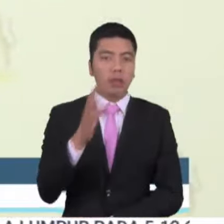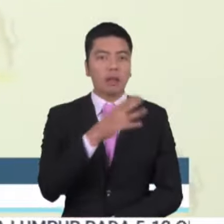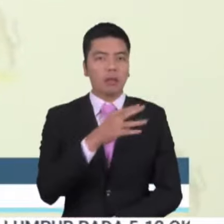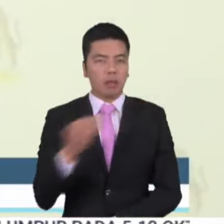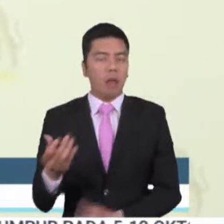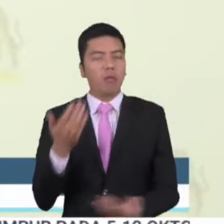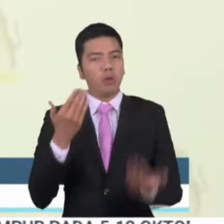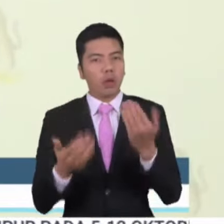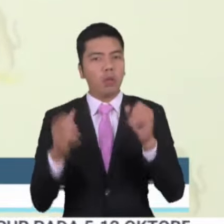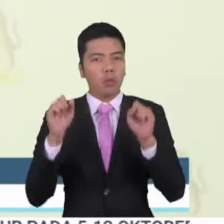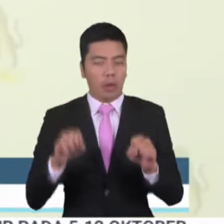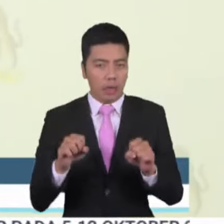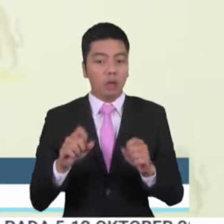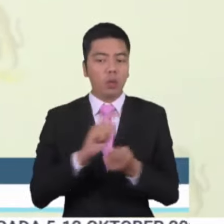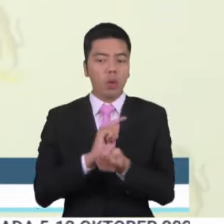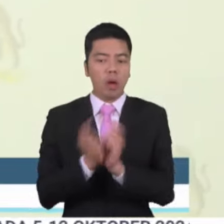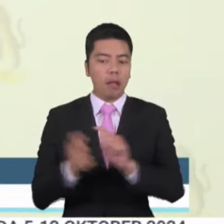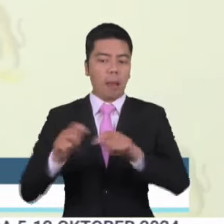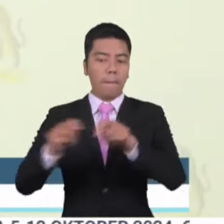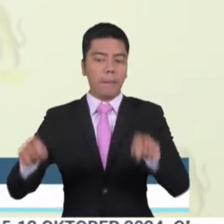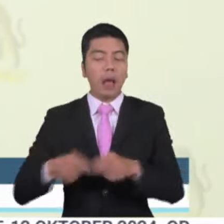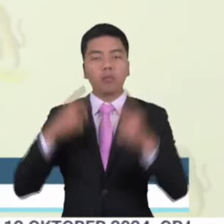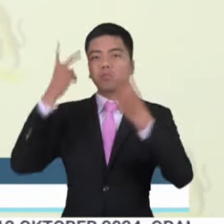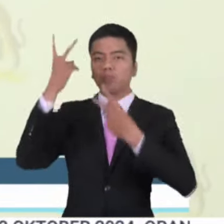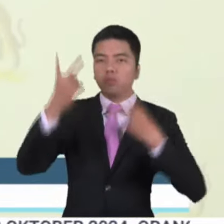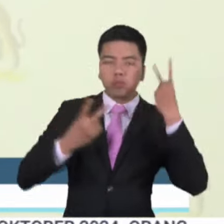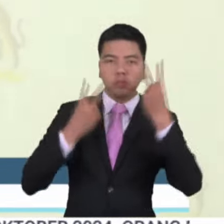dan mungkin boleh menjadi tapak lawatan bagi